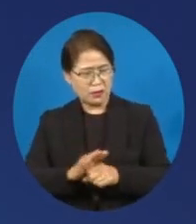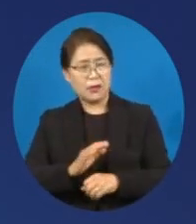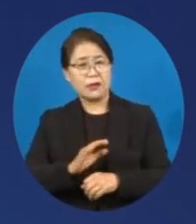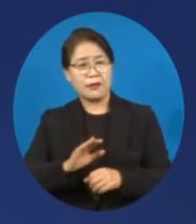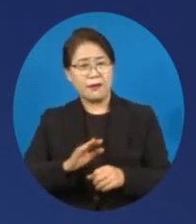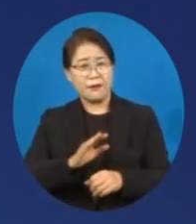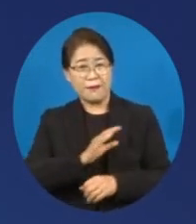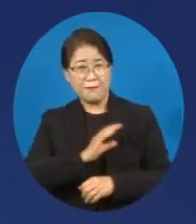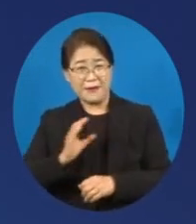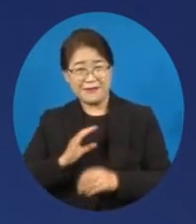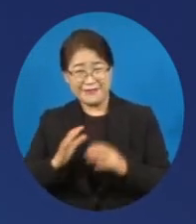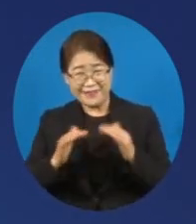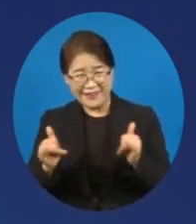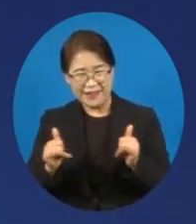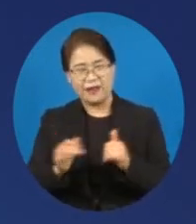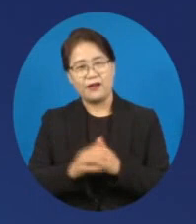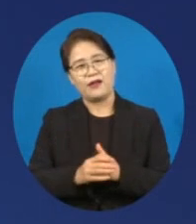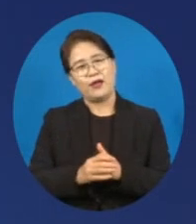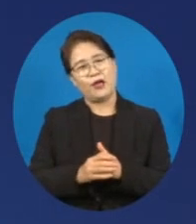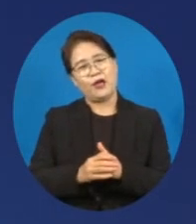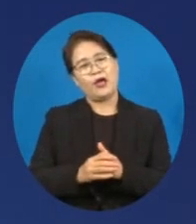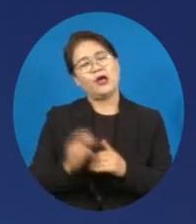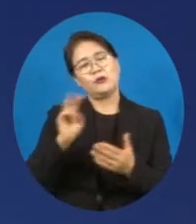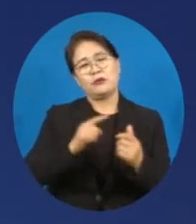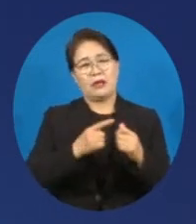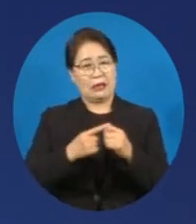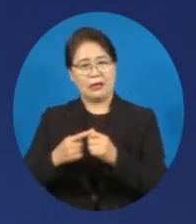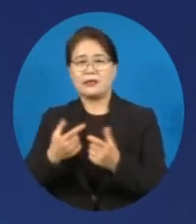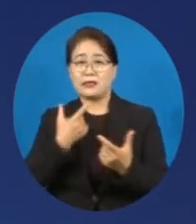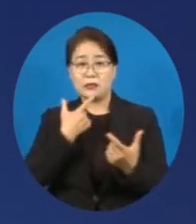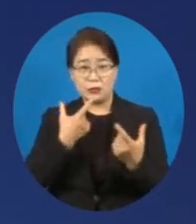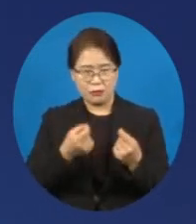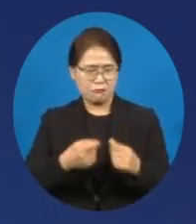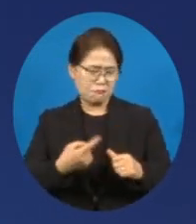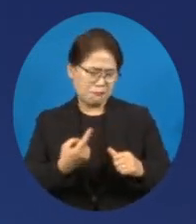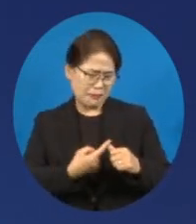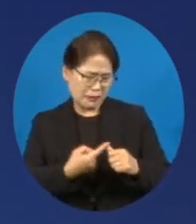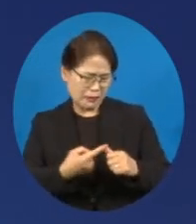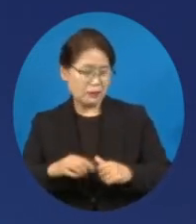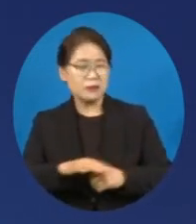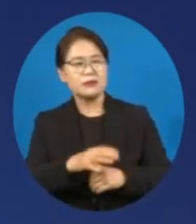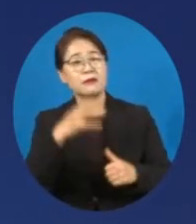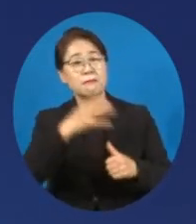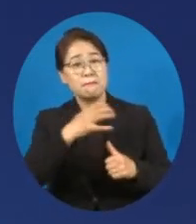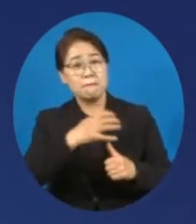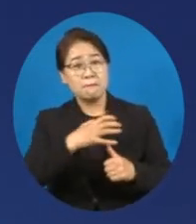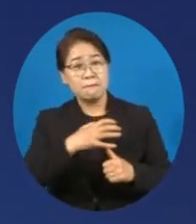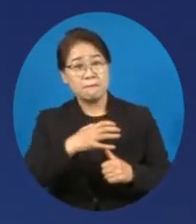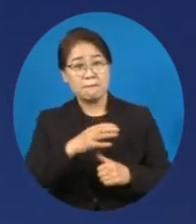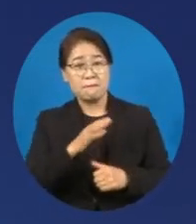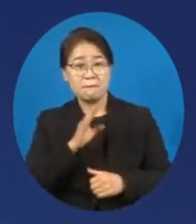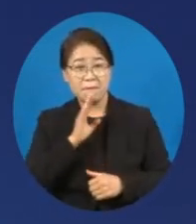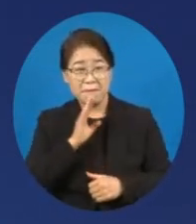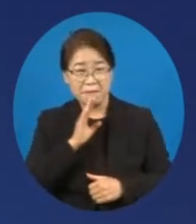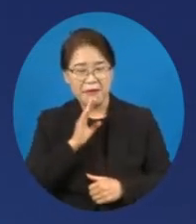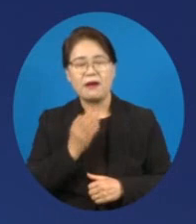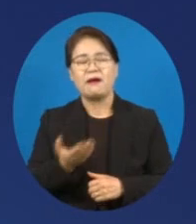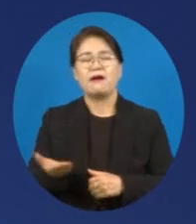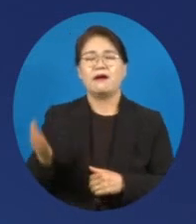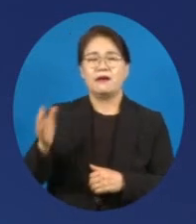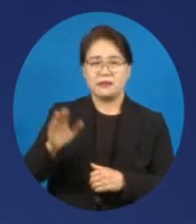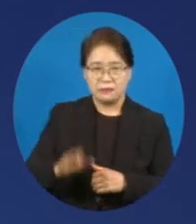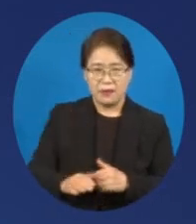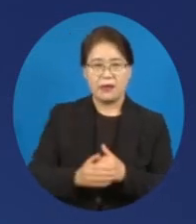배신자야 노래 가사처럼 그렇게 비난하고 그들을 책망할 수 있지 않겠어요 그런데